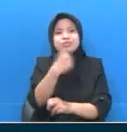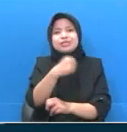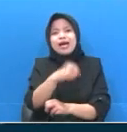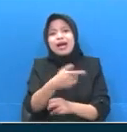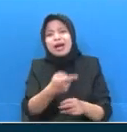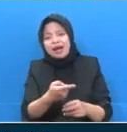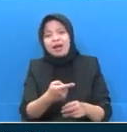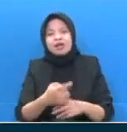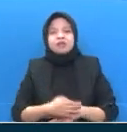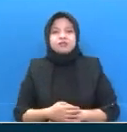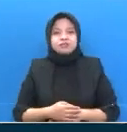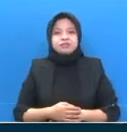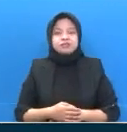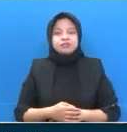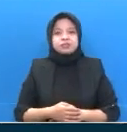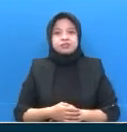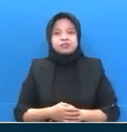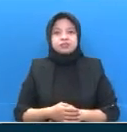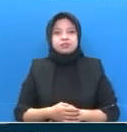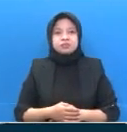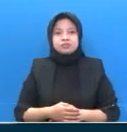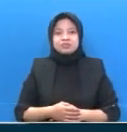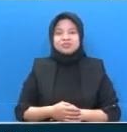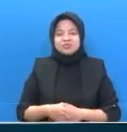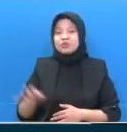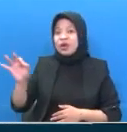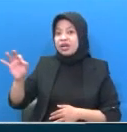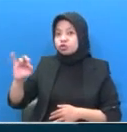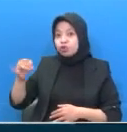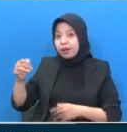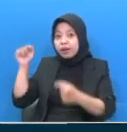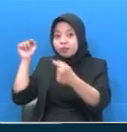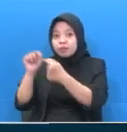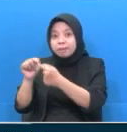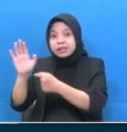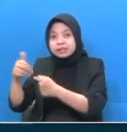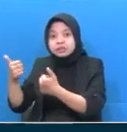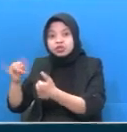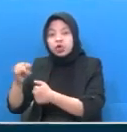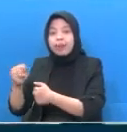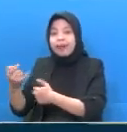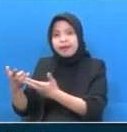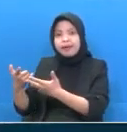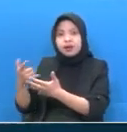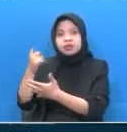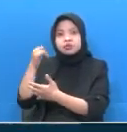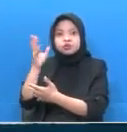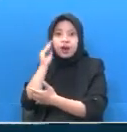pada tiap persidangan. Oke. Mas Jonathan sudah kembali bersama kami, sudah bisa dengar suara Nitia